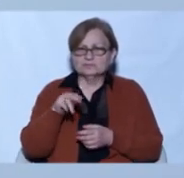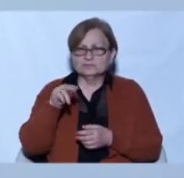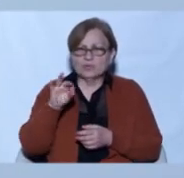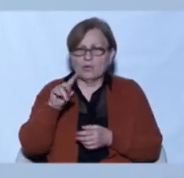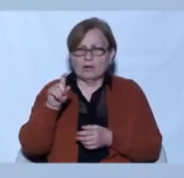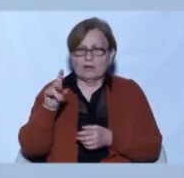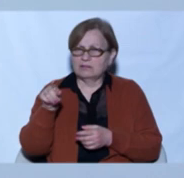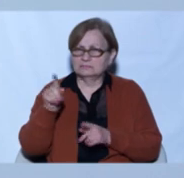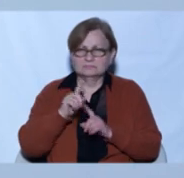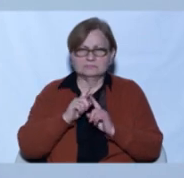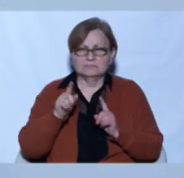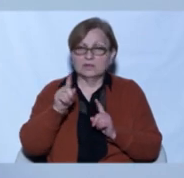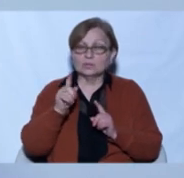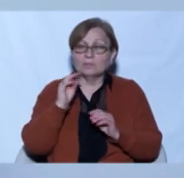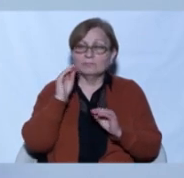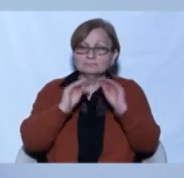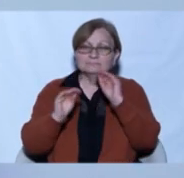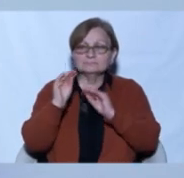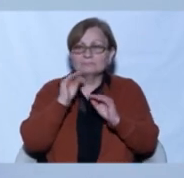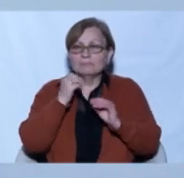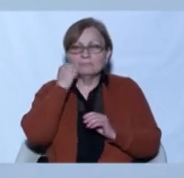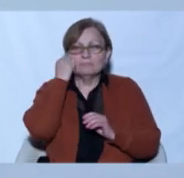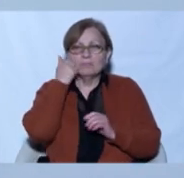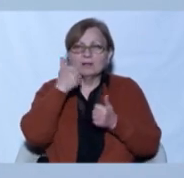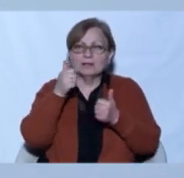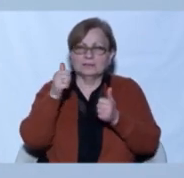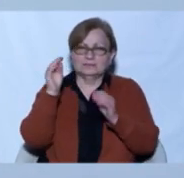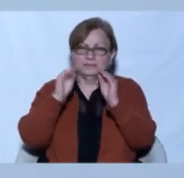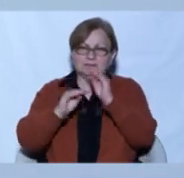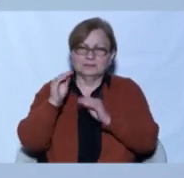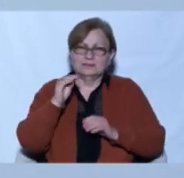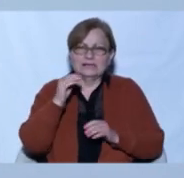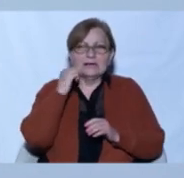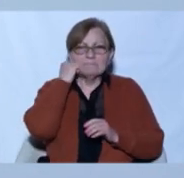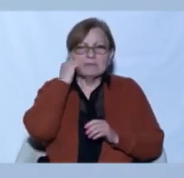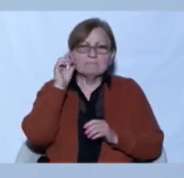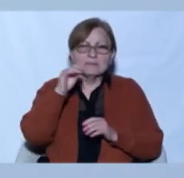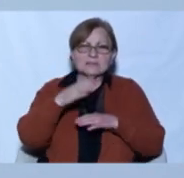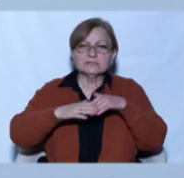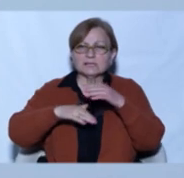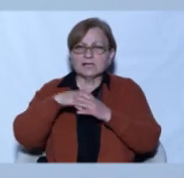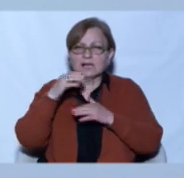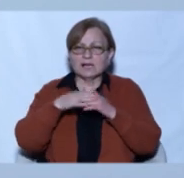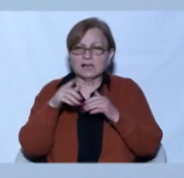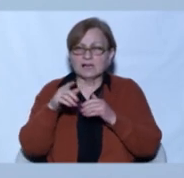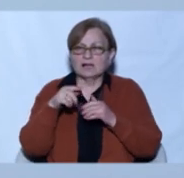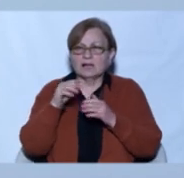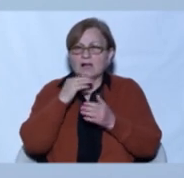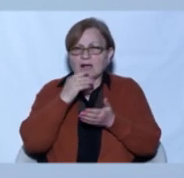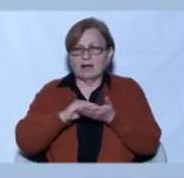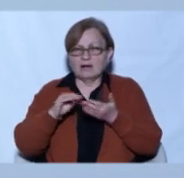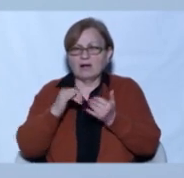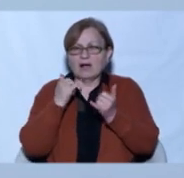ჩოხელი იმისთვის, რომ შექმნას ბებოს მხატვრული სახე. მაგალითად, ბებოს ხელებს ადარებს